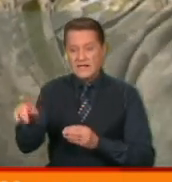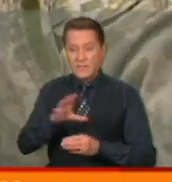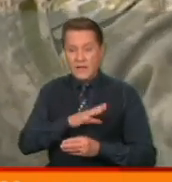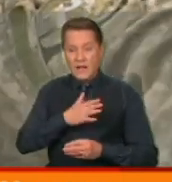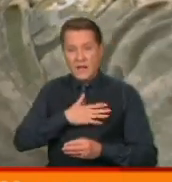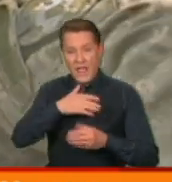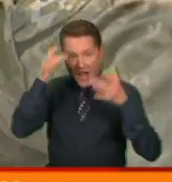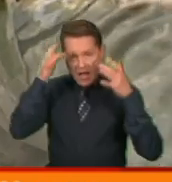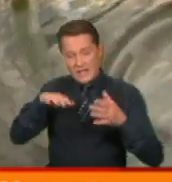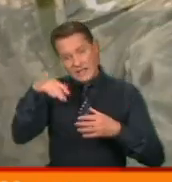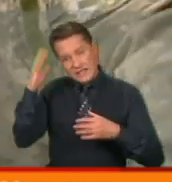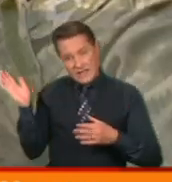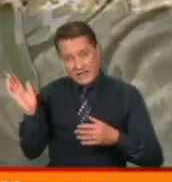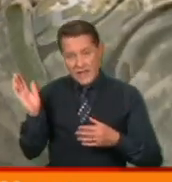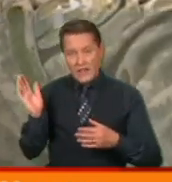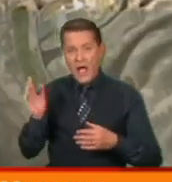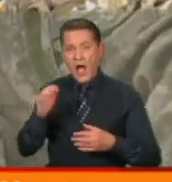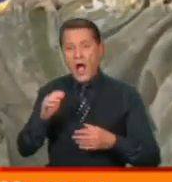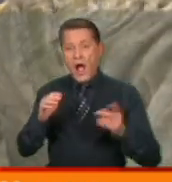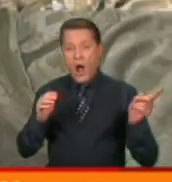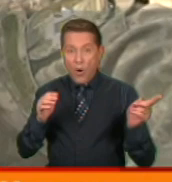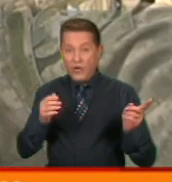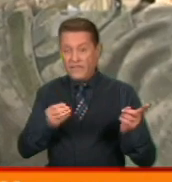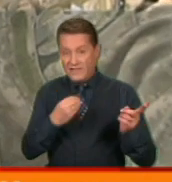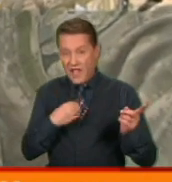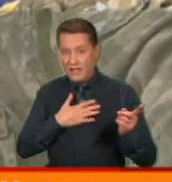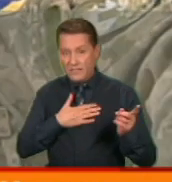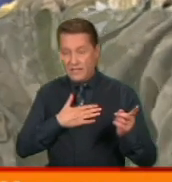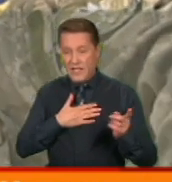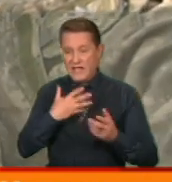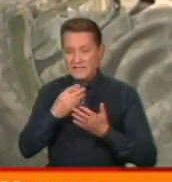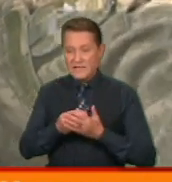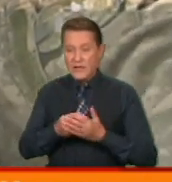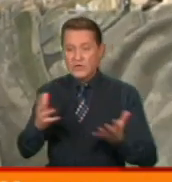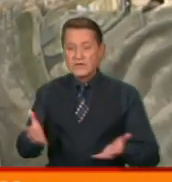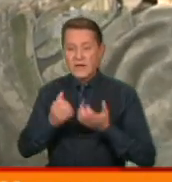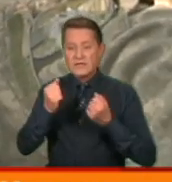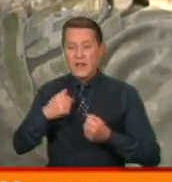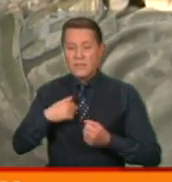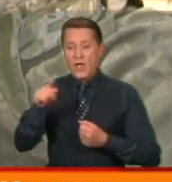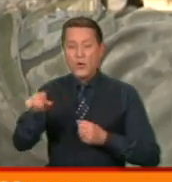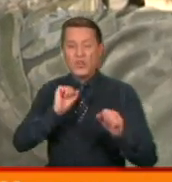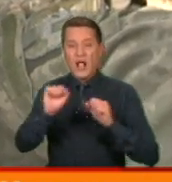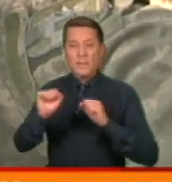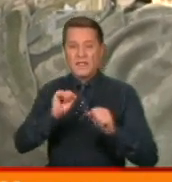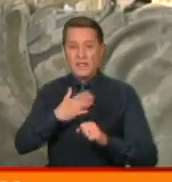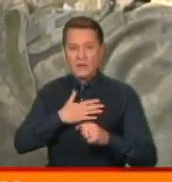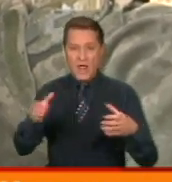каска злетіла, десь відлетіла, і він дав мені свою каску. Спасав мене, мабуть. Він же ж командир все-таки моєї